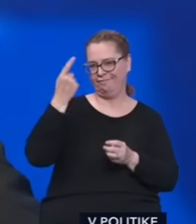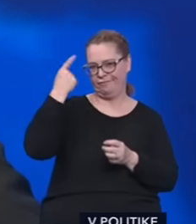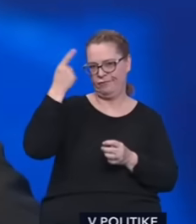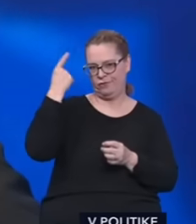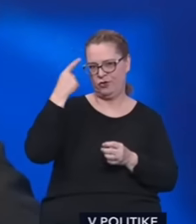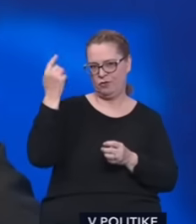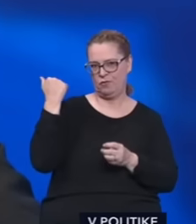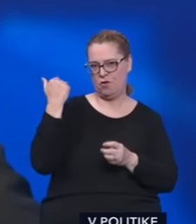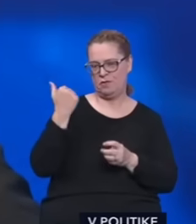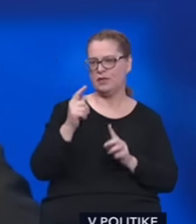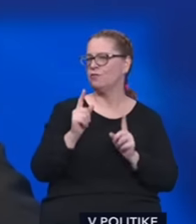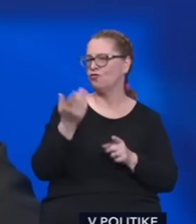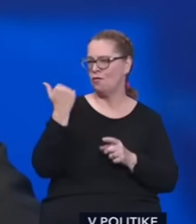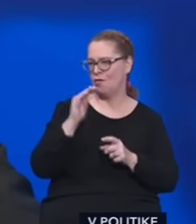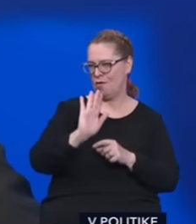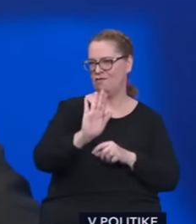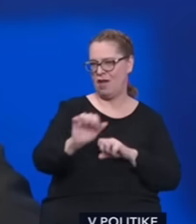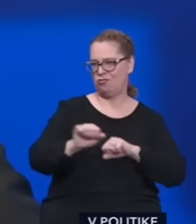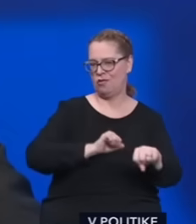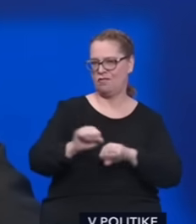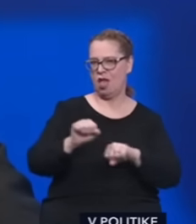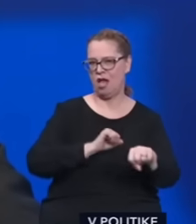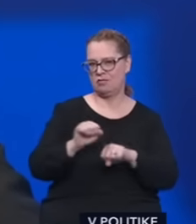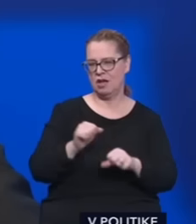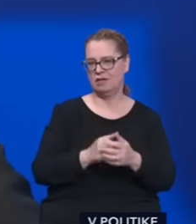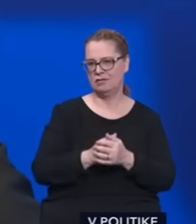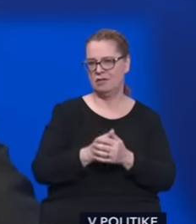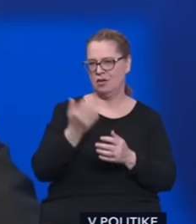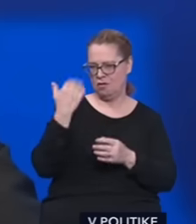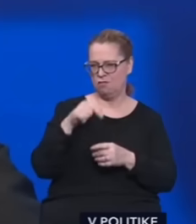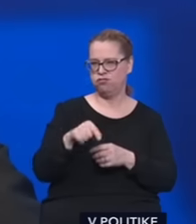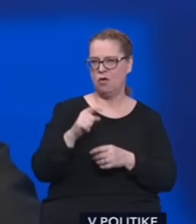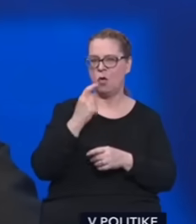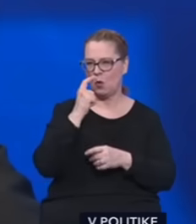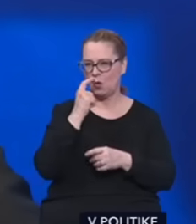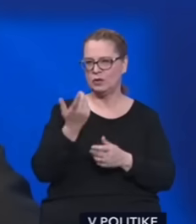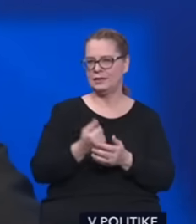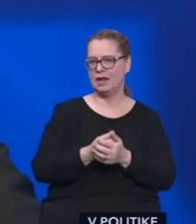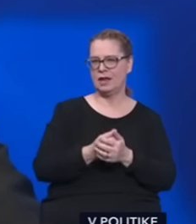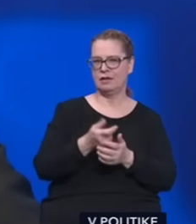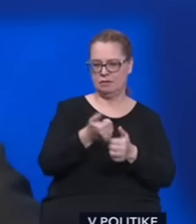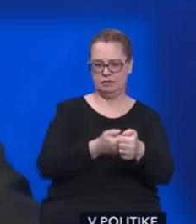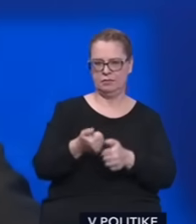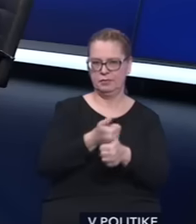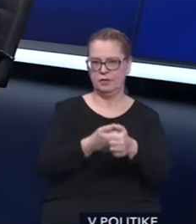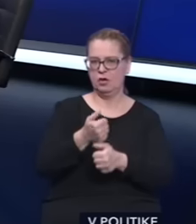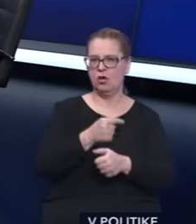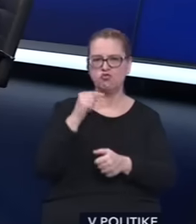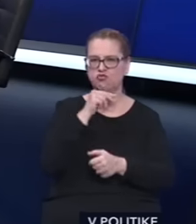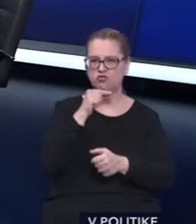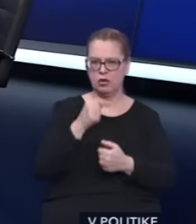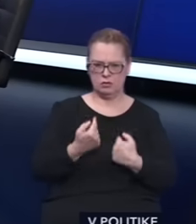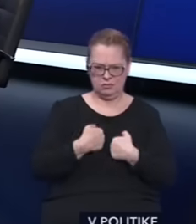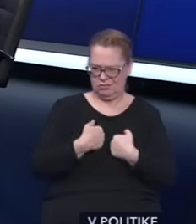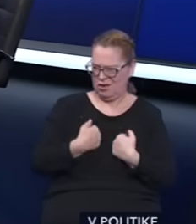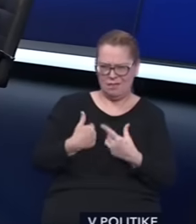tu dialo aj za vašej vlády. Mali sme tu Kuciaka, písali ste si SMS-ky s Alenou Žužovou. A čo ja